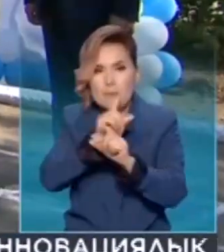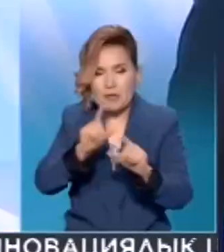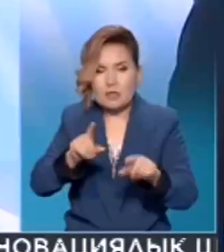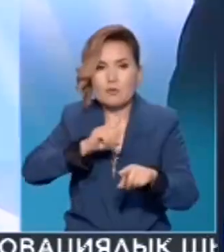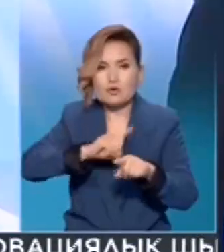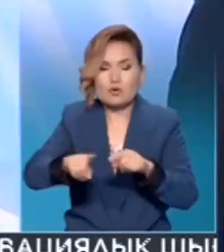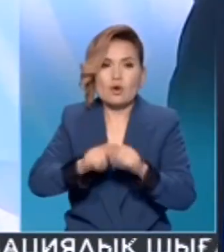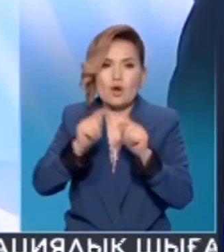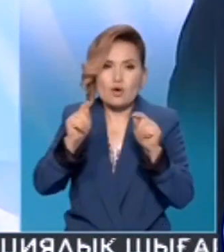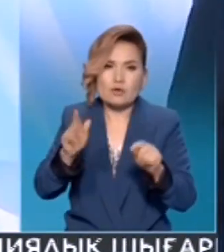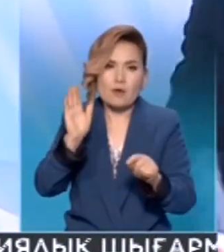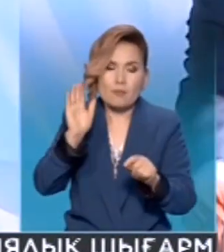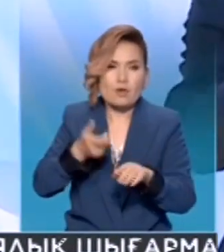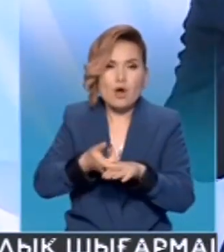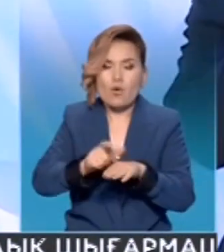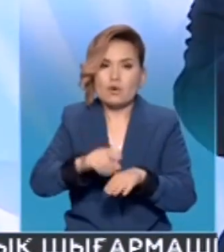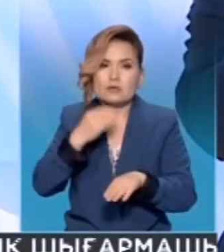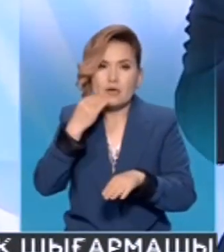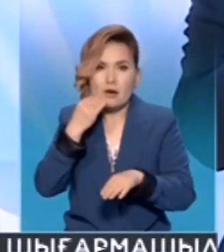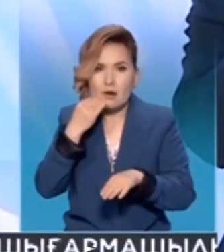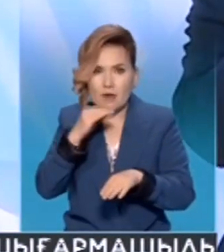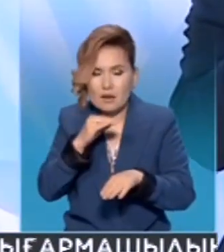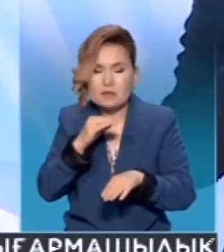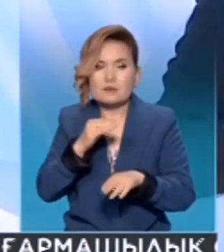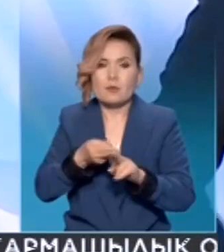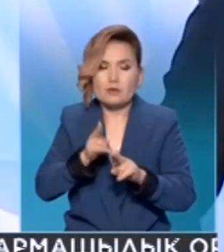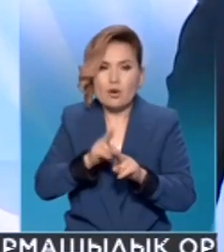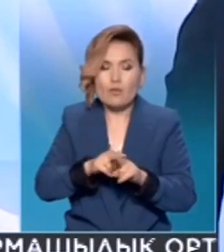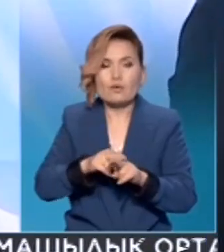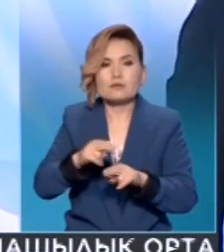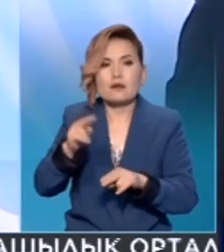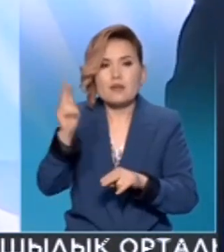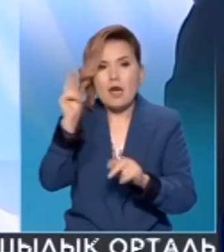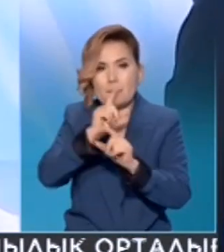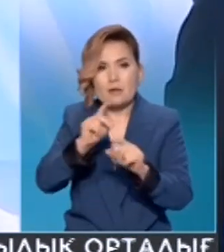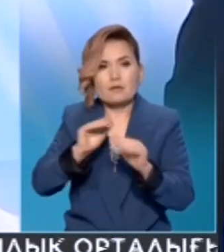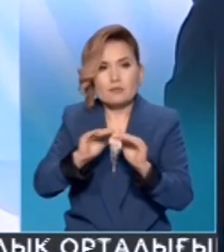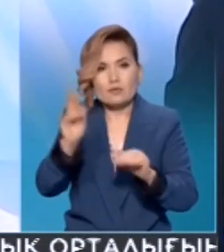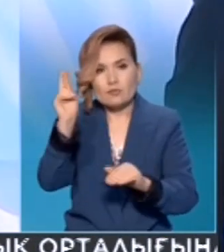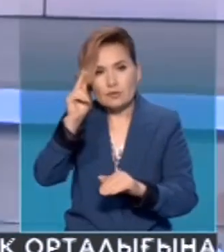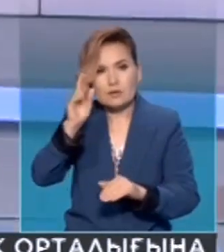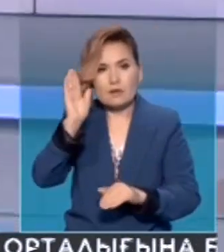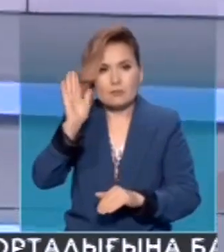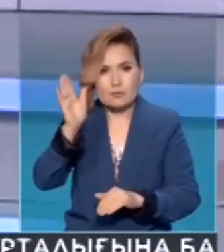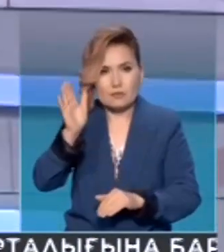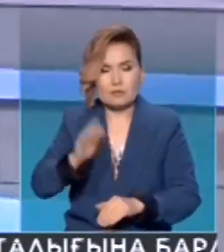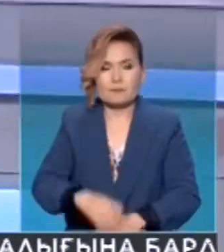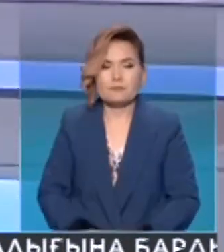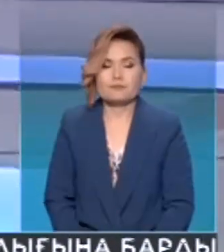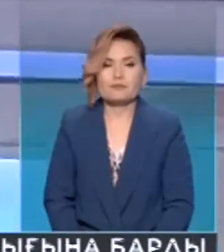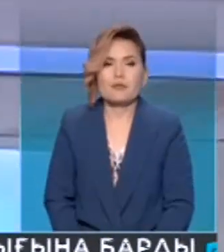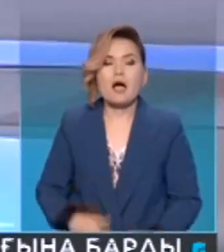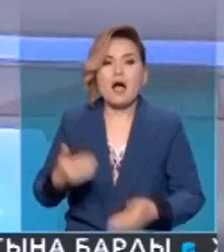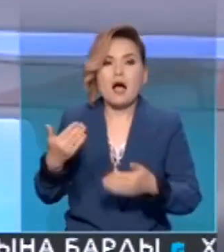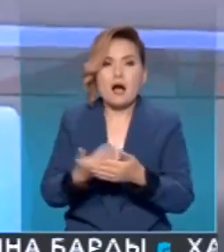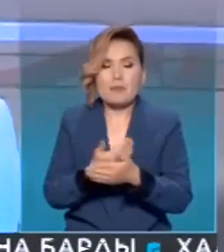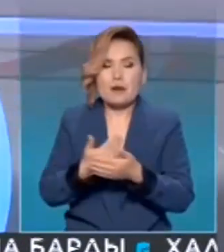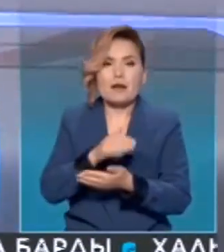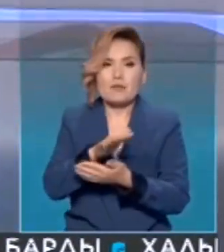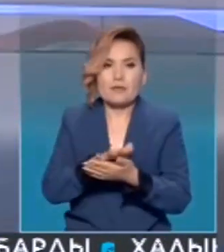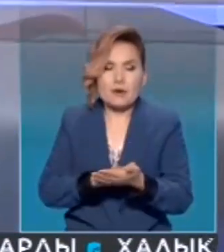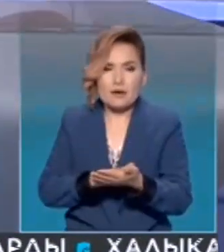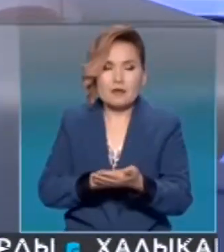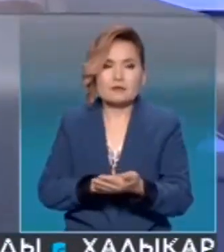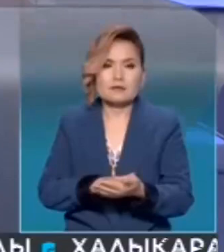ең жоғарғы стандарттарға сай мектепте білімдеріңізді жалғастыратын боласыздар. Хабарын жалғастырамыз. Әрі